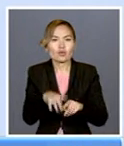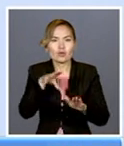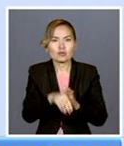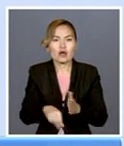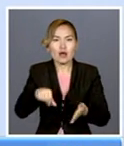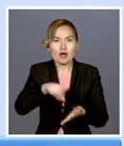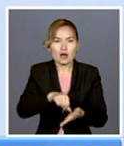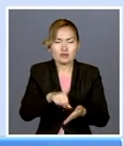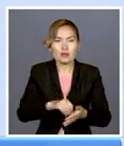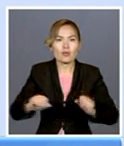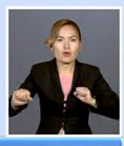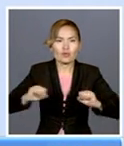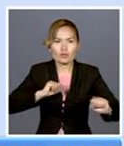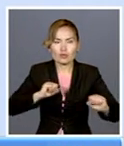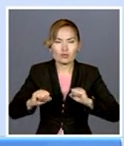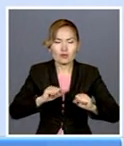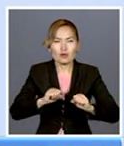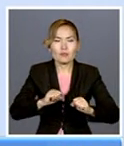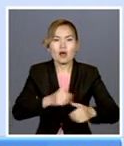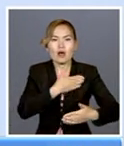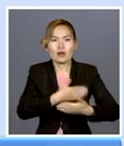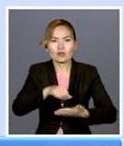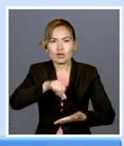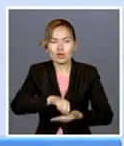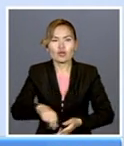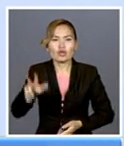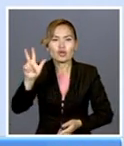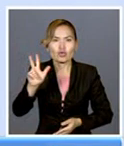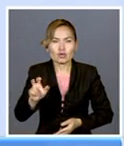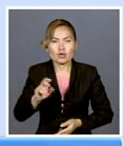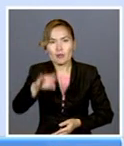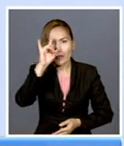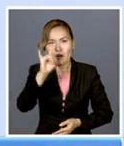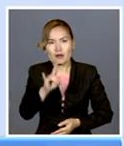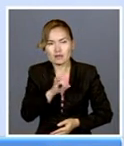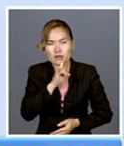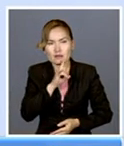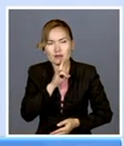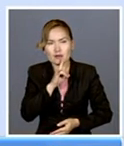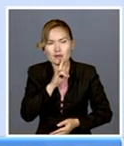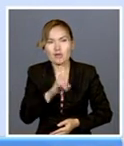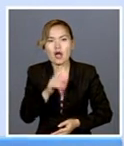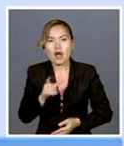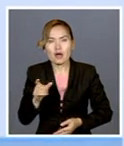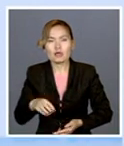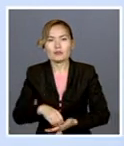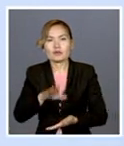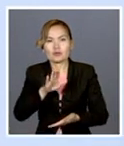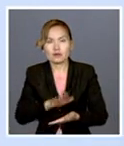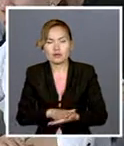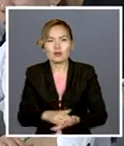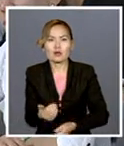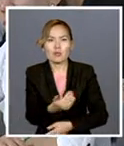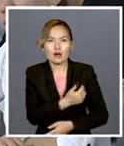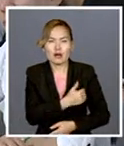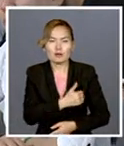қазір тіркеу жүріп жатыр. 300-ден астам біздің қазақстандықтар тіркелді. Бүгінгі таңға